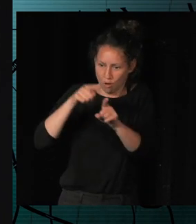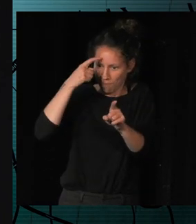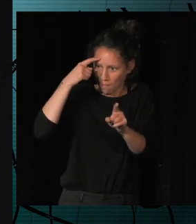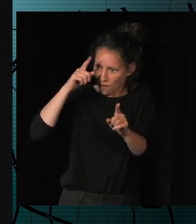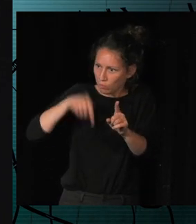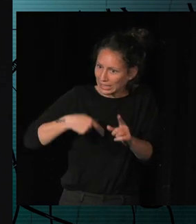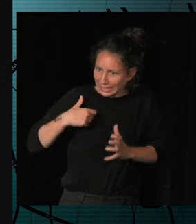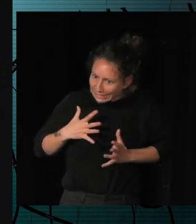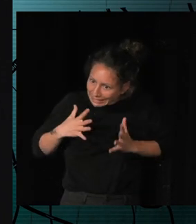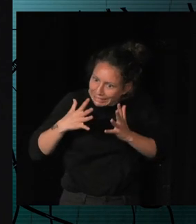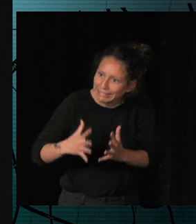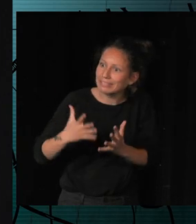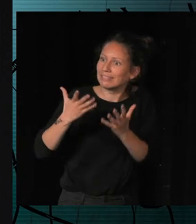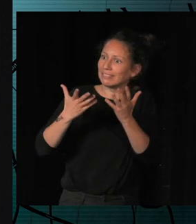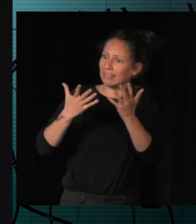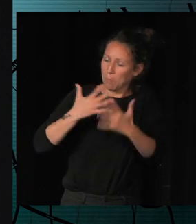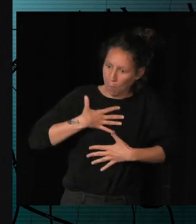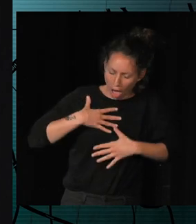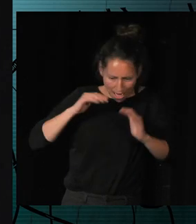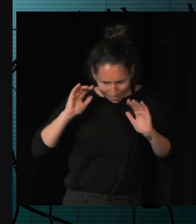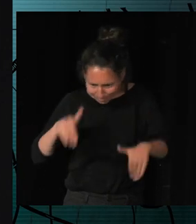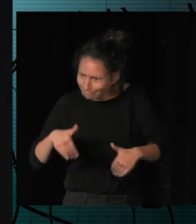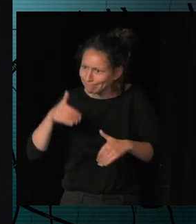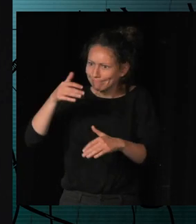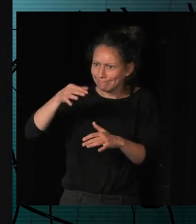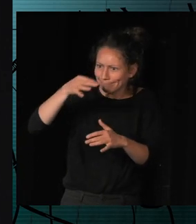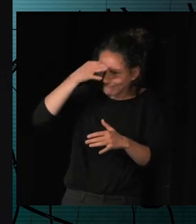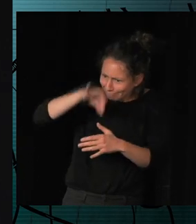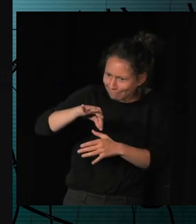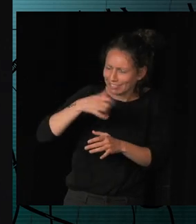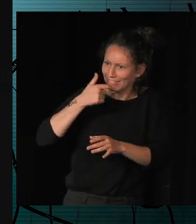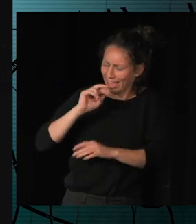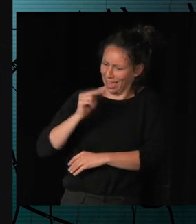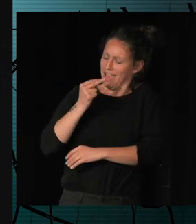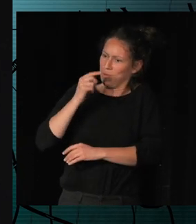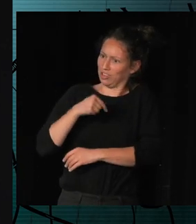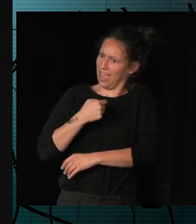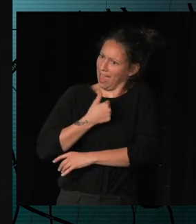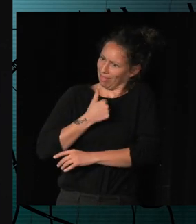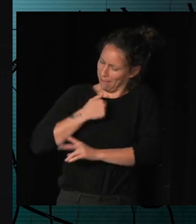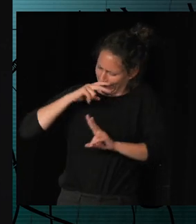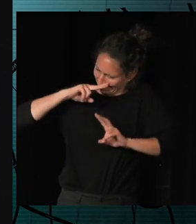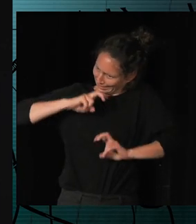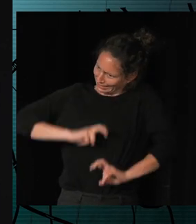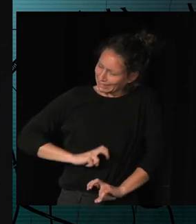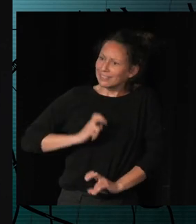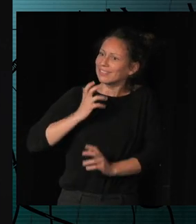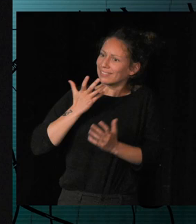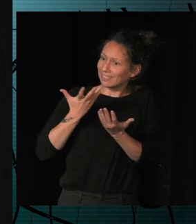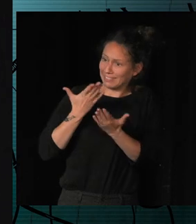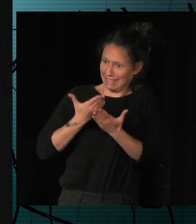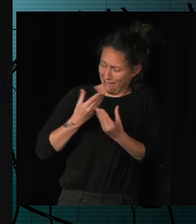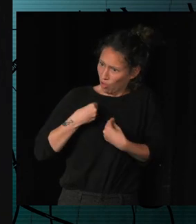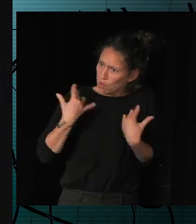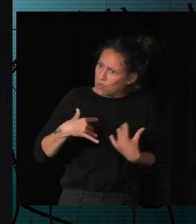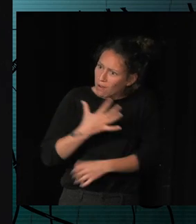sur des trucs plus psychanalytiques ou autres à des choses très intimes que ouais clairement c'est c'est très très intéressant et il y